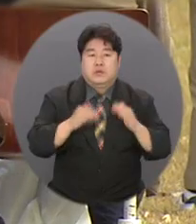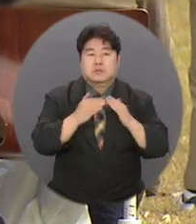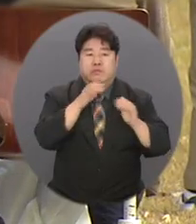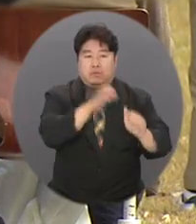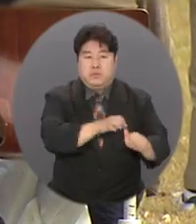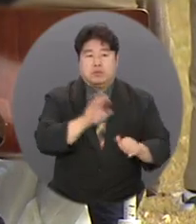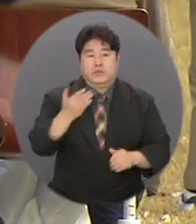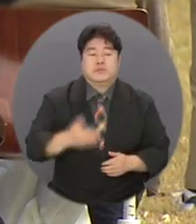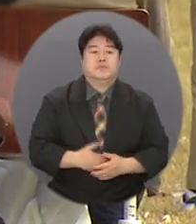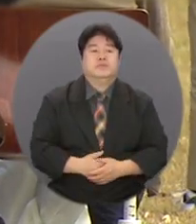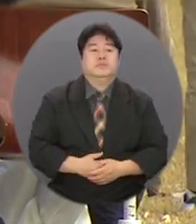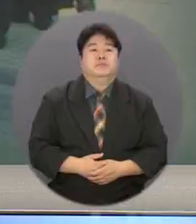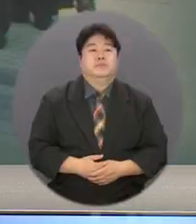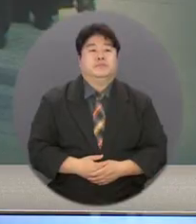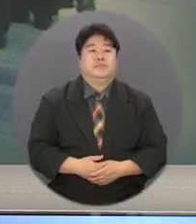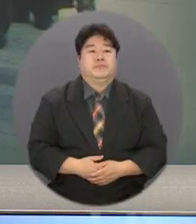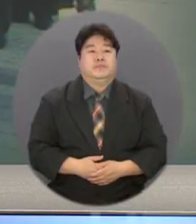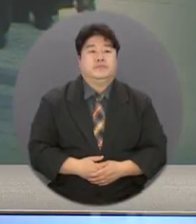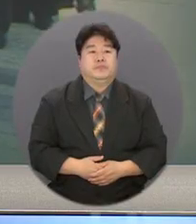됐습니다